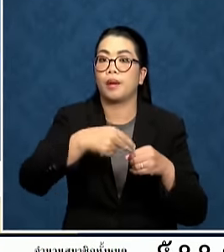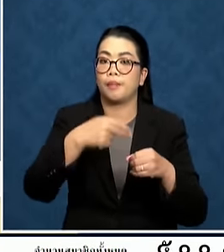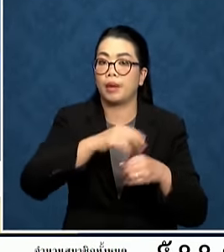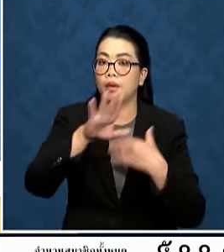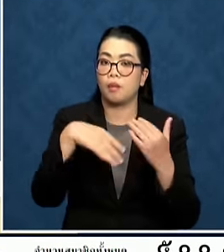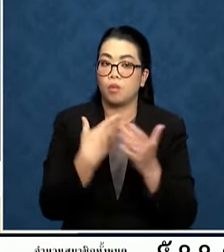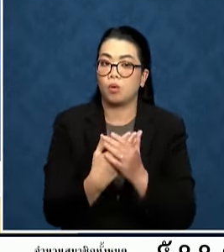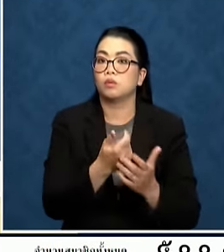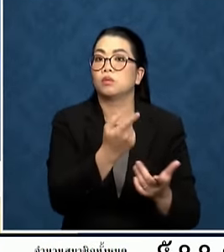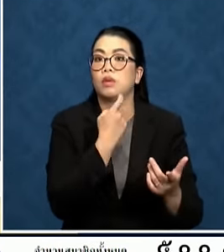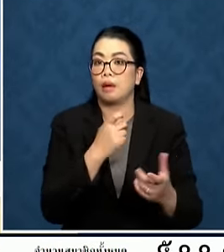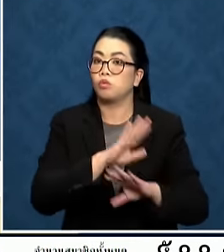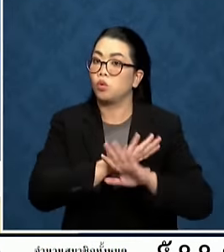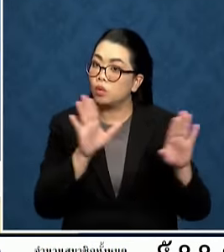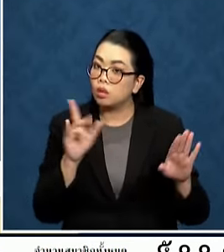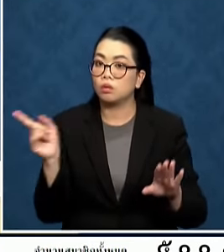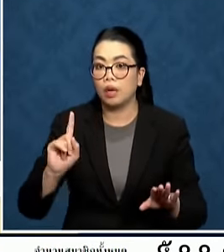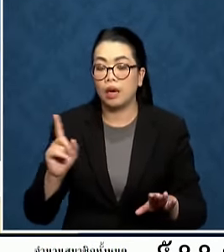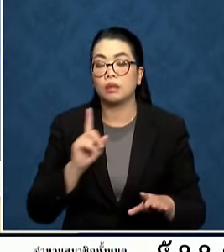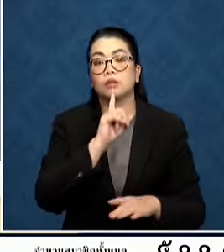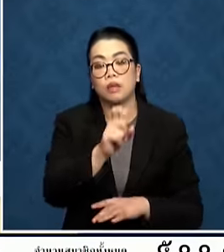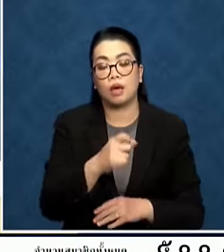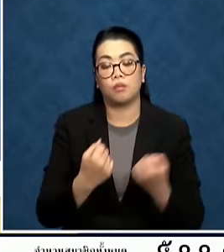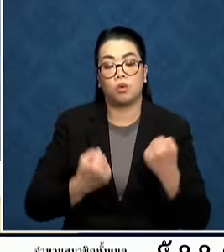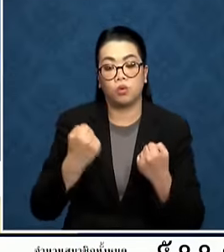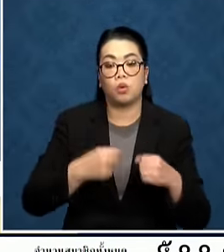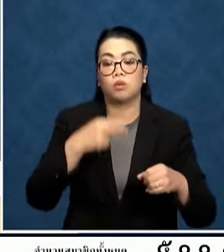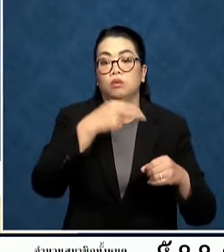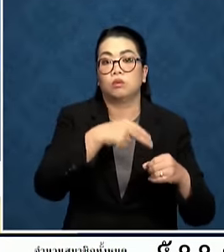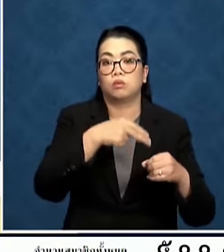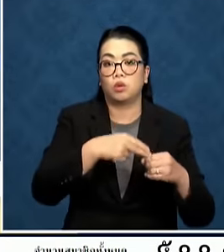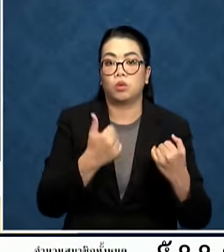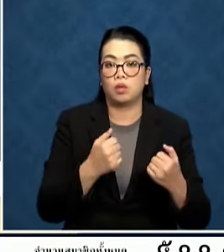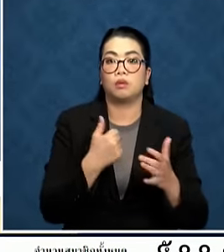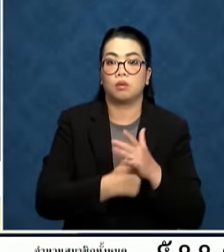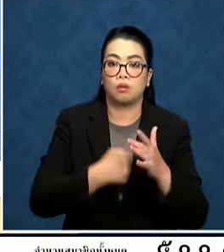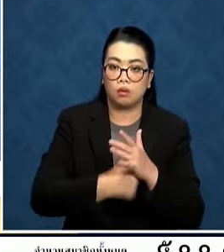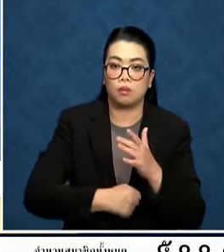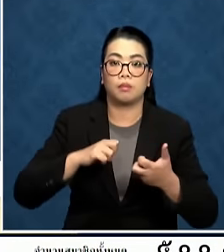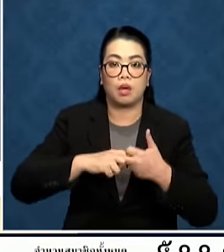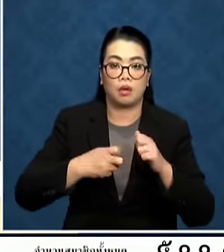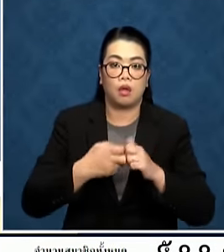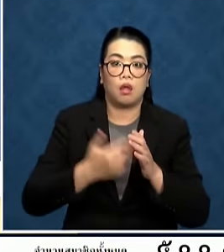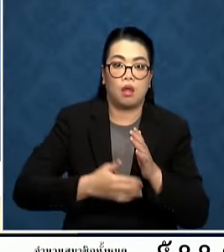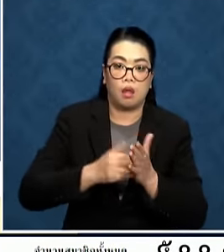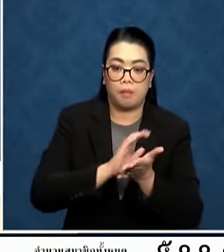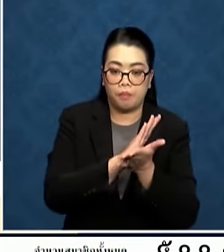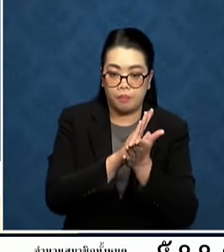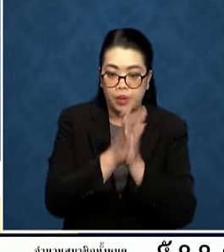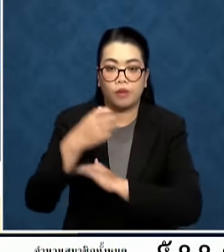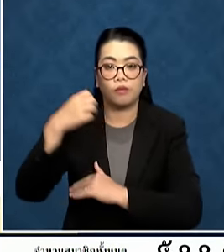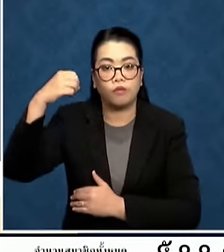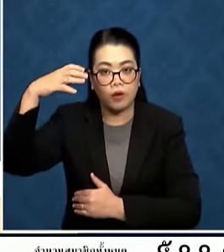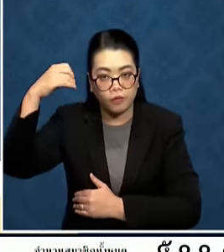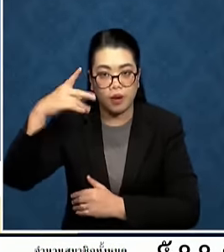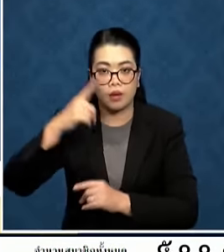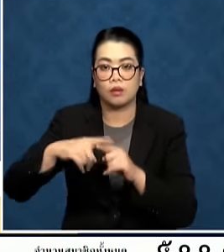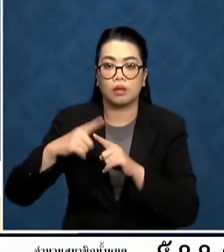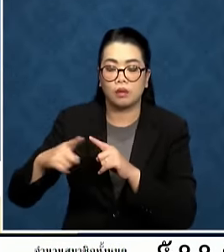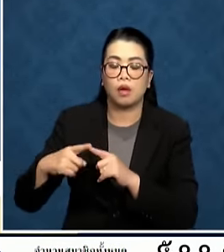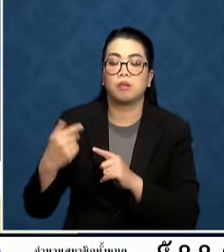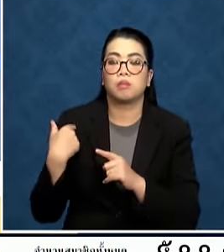ครับก่อนอื่นต้องเรียนท่านประธานครับอุตสาหกรรมรถยนต์สันดาบกำลังเผชิญปัจจัยเร่งการเปลี่ยนผ่านอย่างหลากหลาย